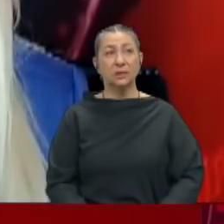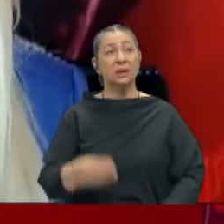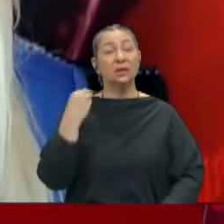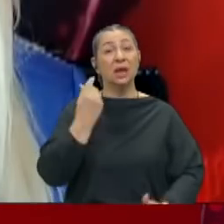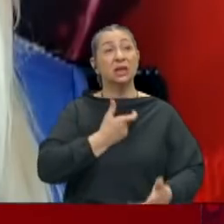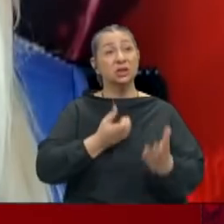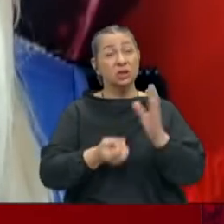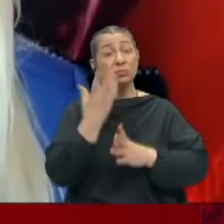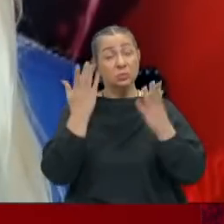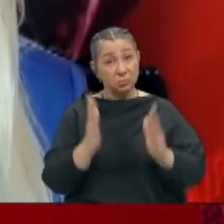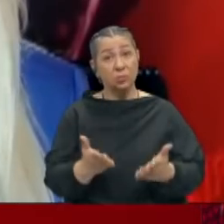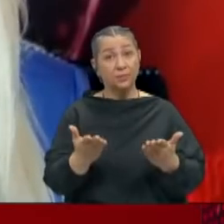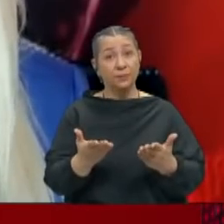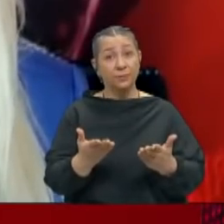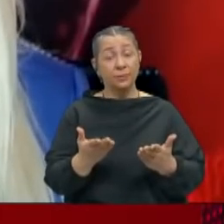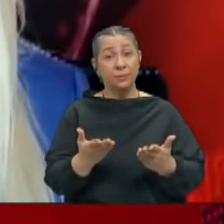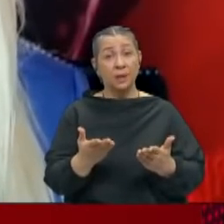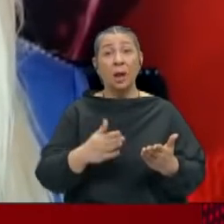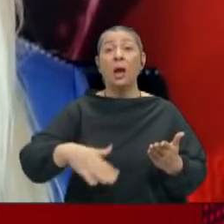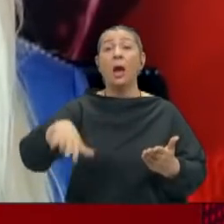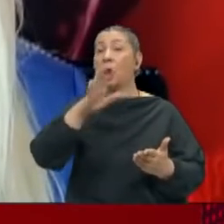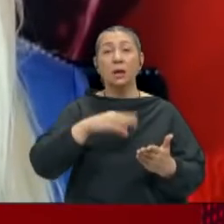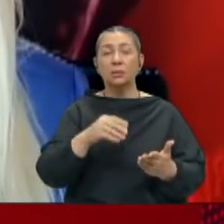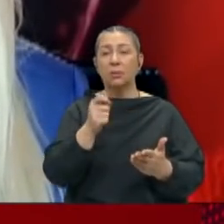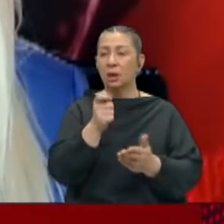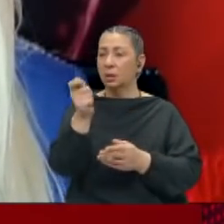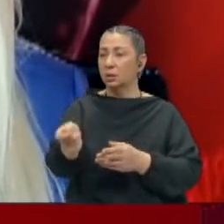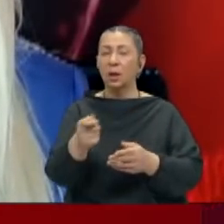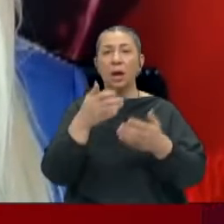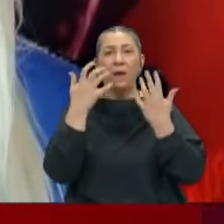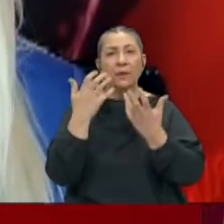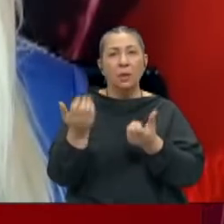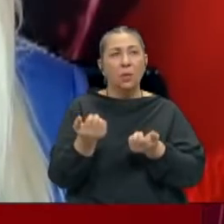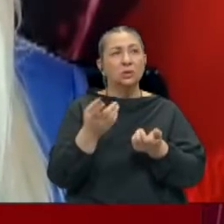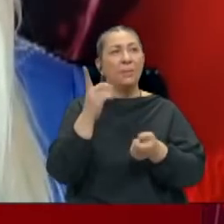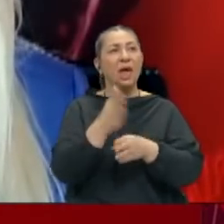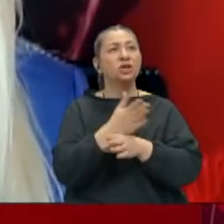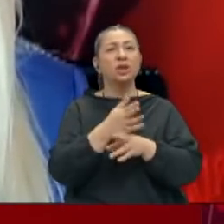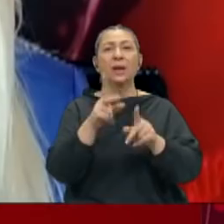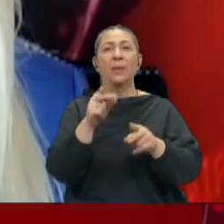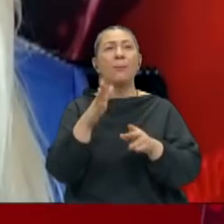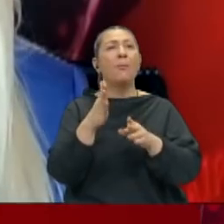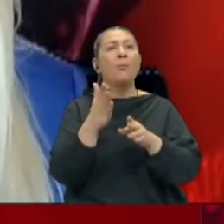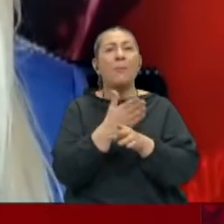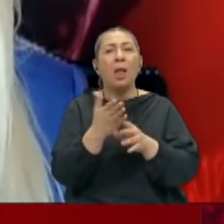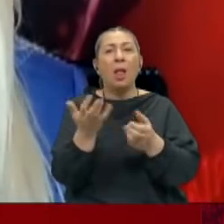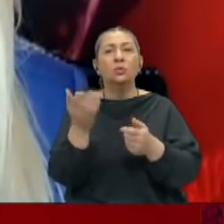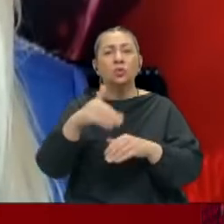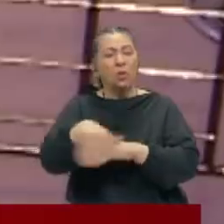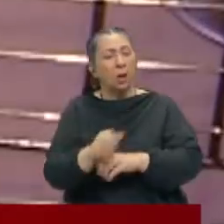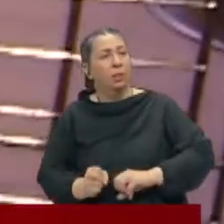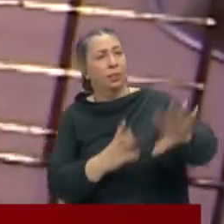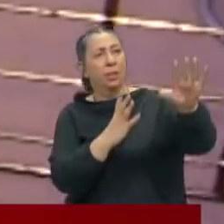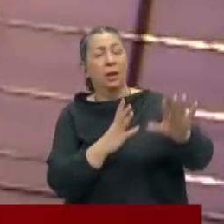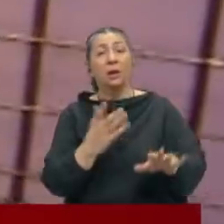Yeni yasa çıkmış olmasına rağmen herkes gidip parasını veren hayvan alabiliyor. Sanki bir eşya alır gibi, bir mal alır gibi sonra da sokağa terk